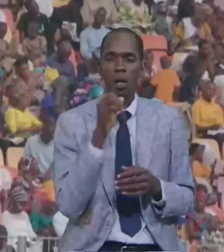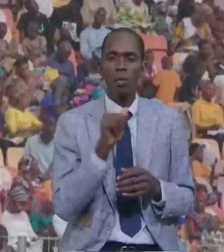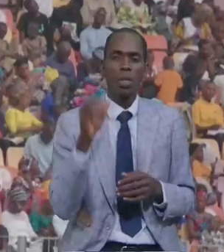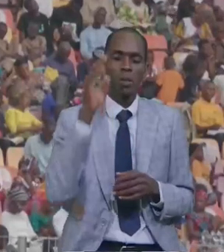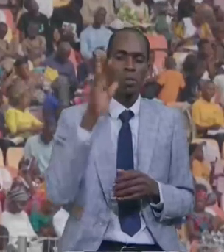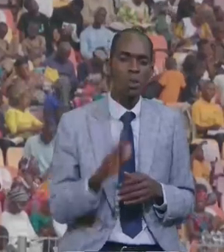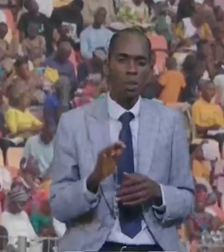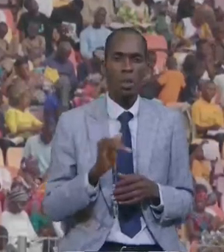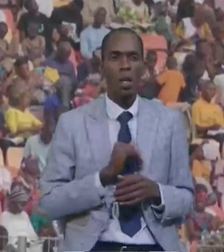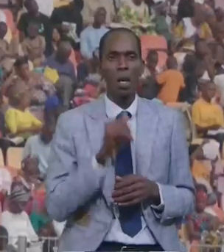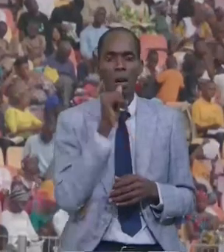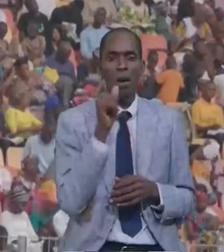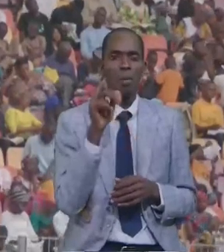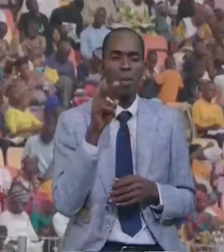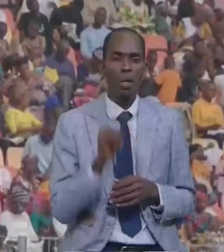me défier.